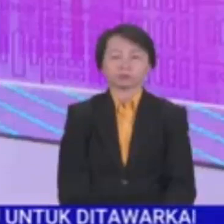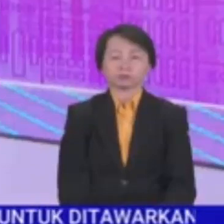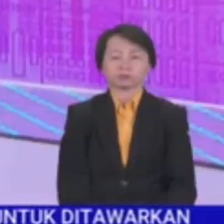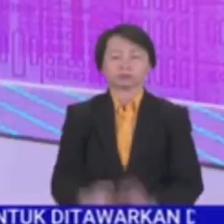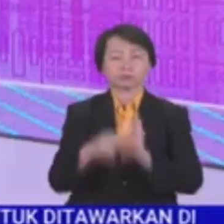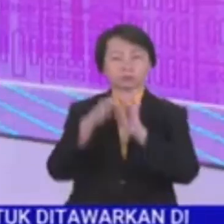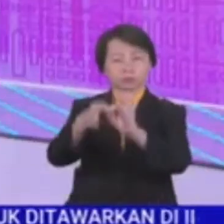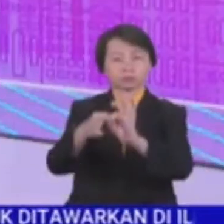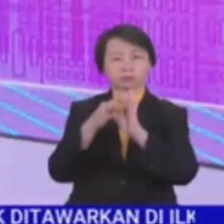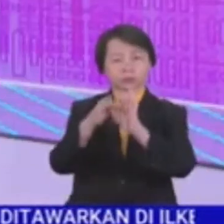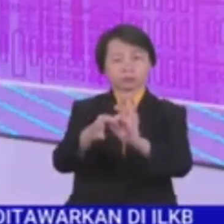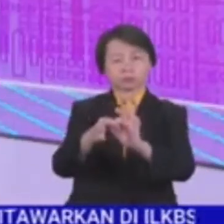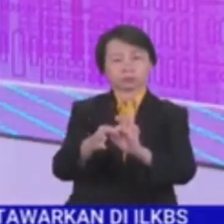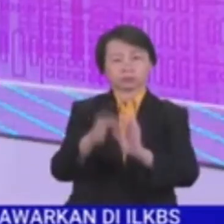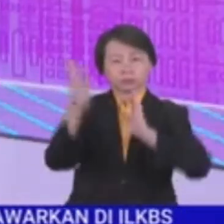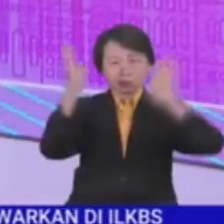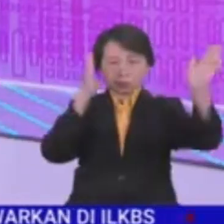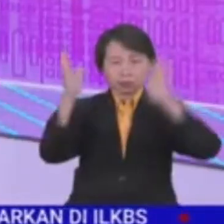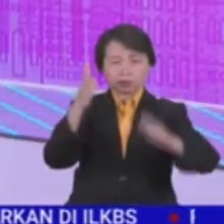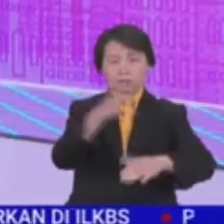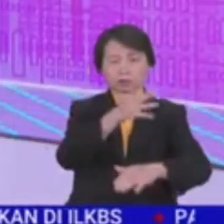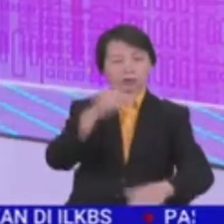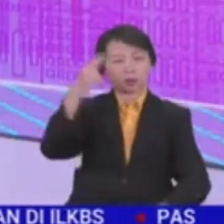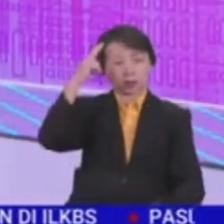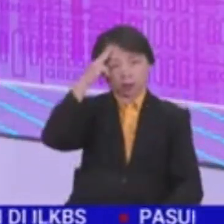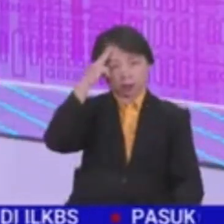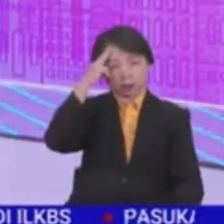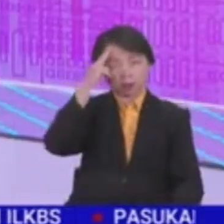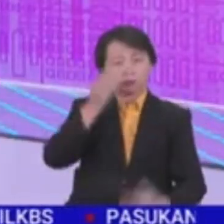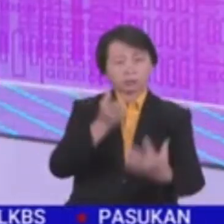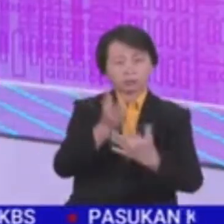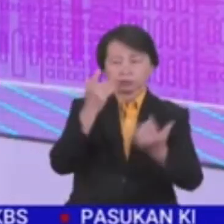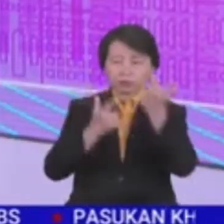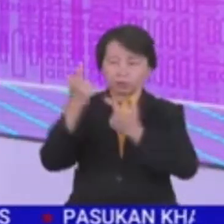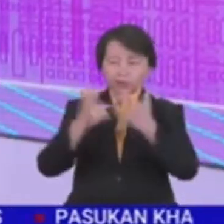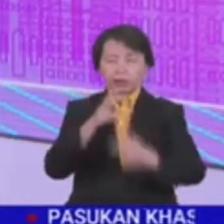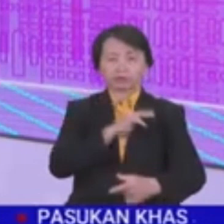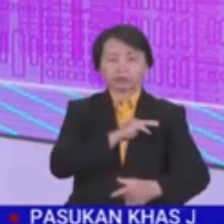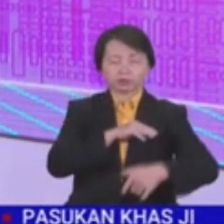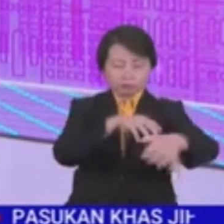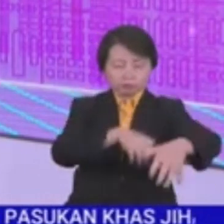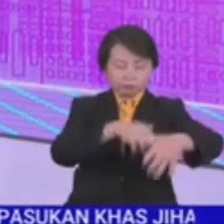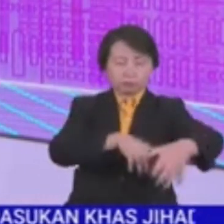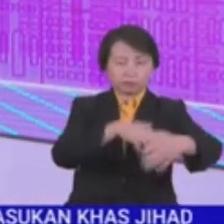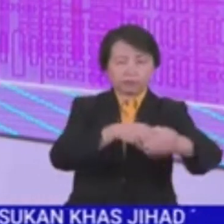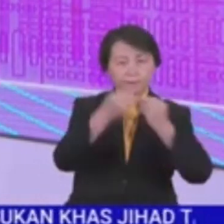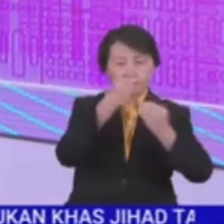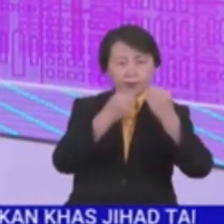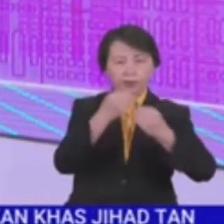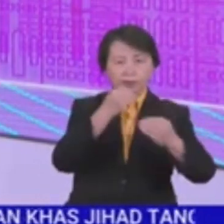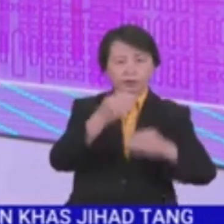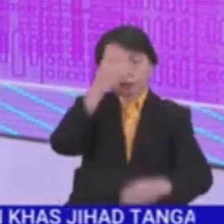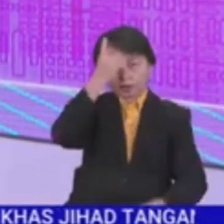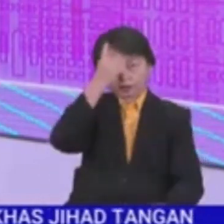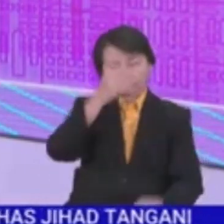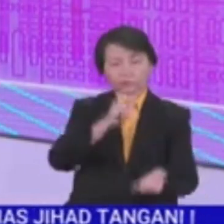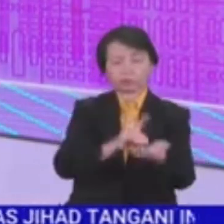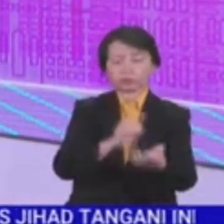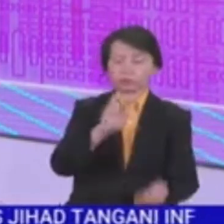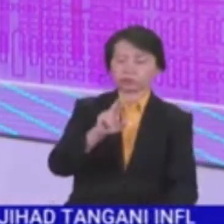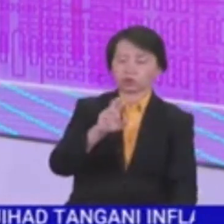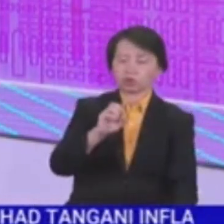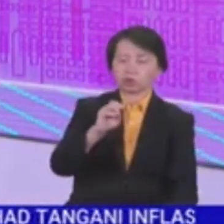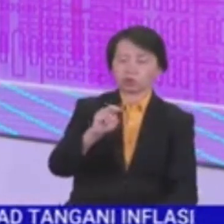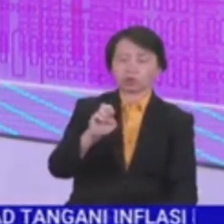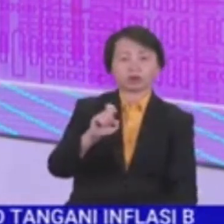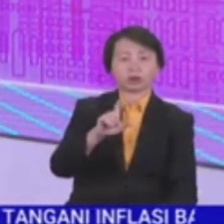Kerjasama yang terjalin antara Malaysia dengan Arab Saudi menerusi lawatan Menteri pertanian dan industri makanan Datuk Seri Dr Ronald